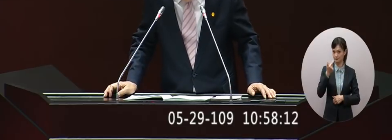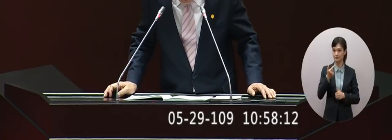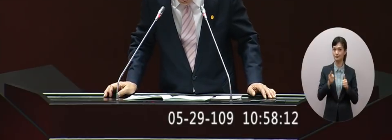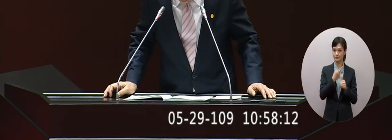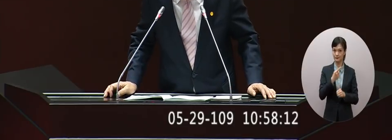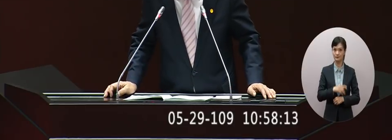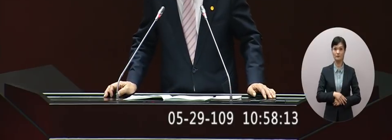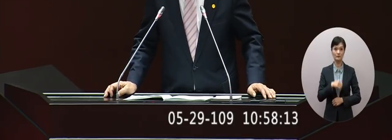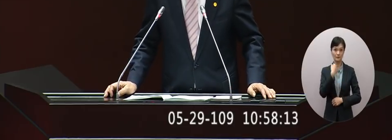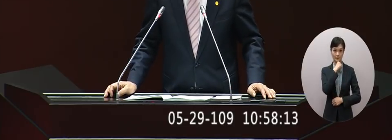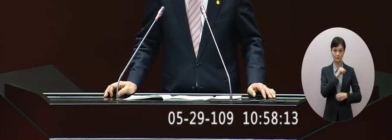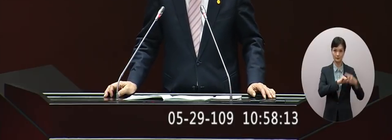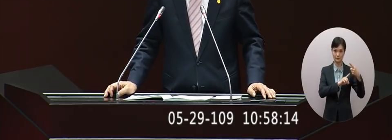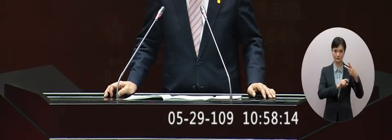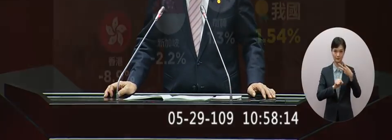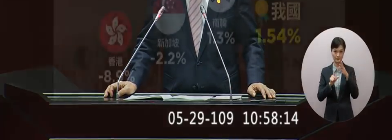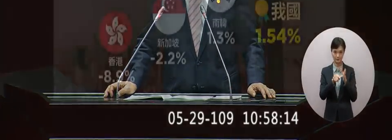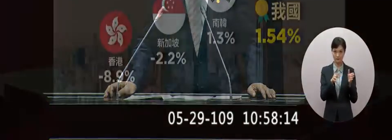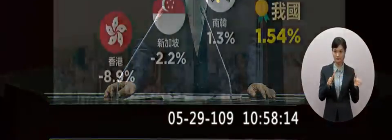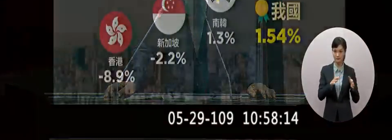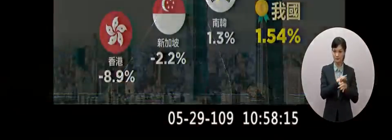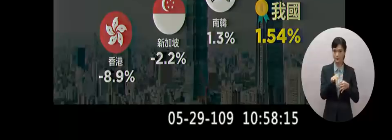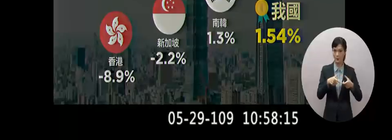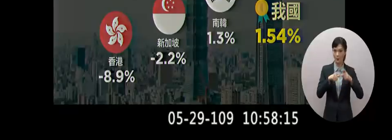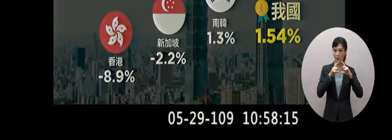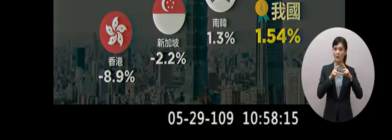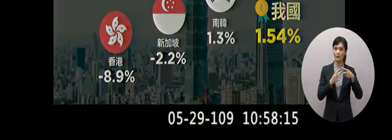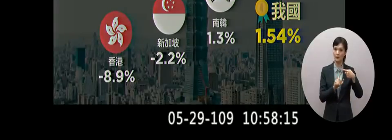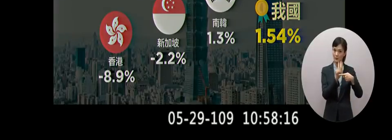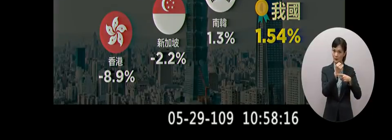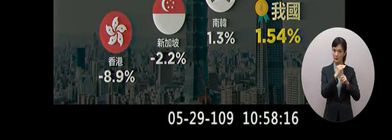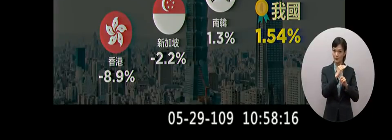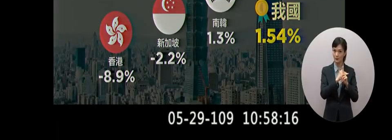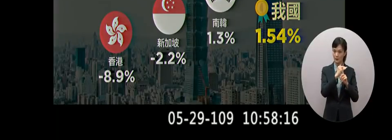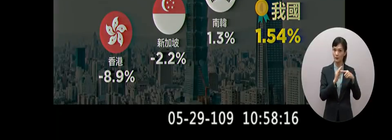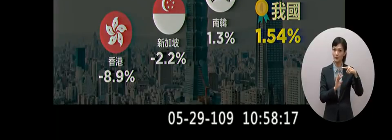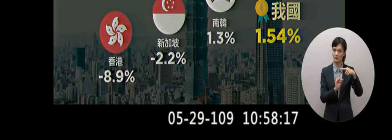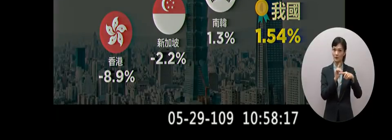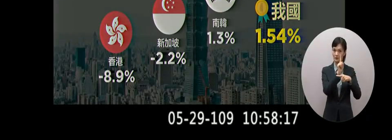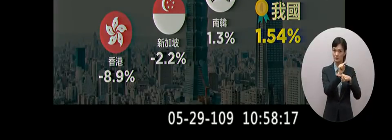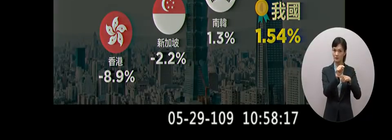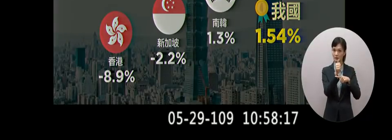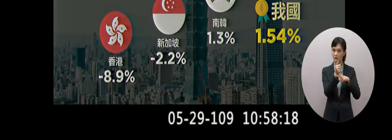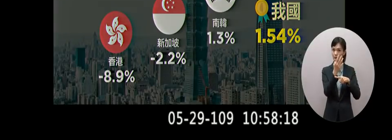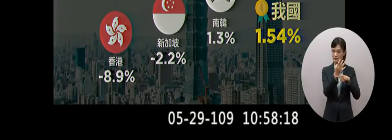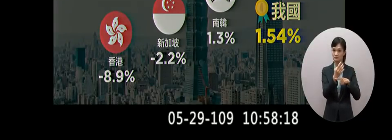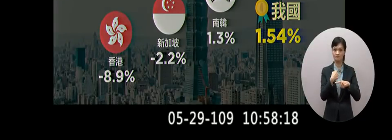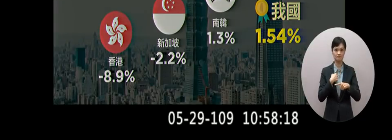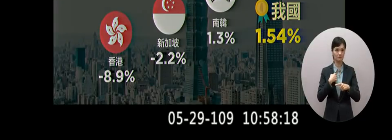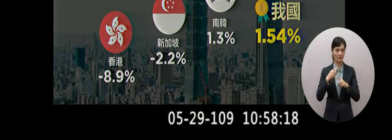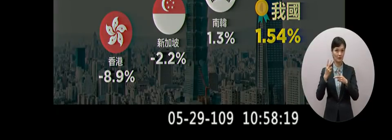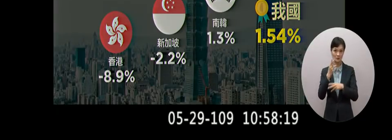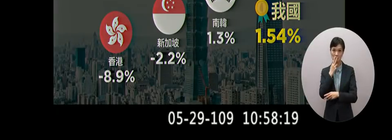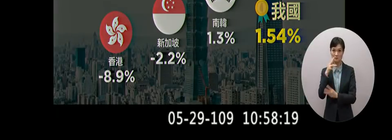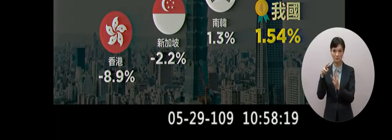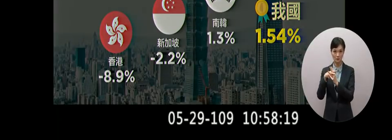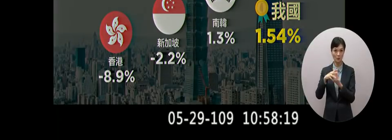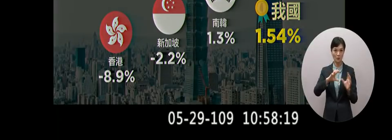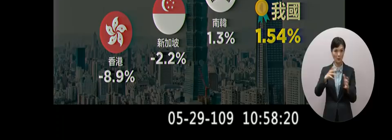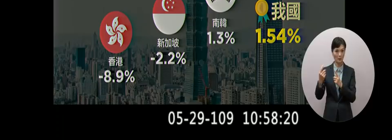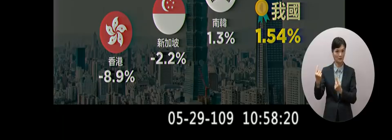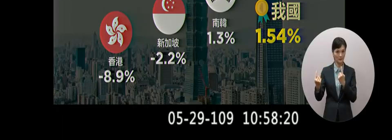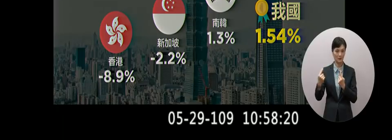济成长率是 1.54%， 稳居亚洲四小龙之